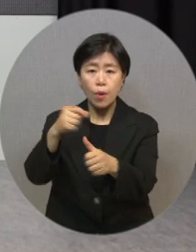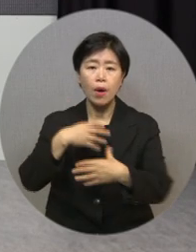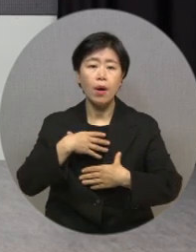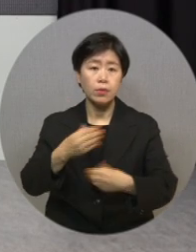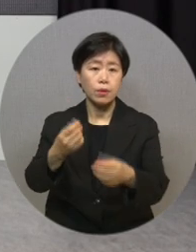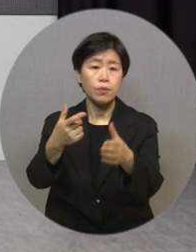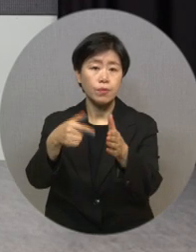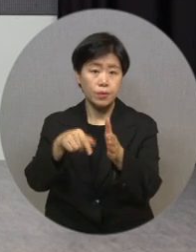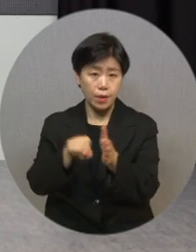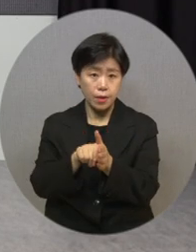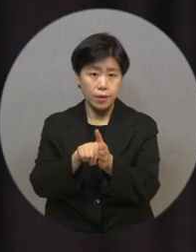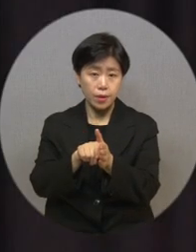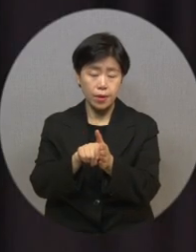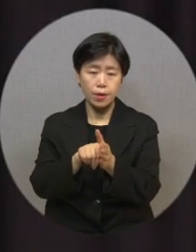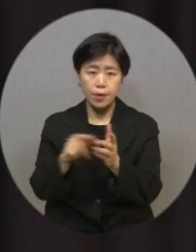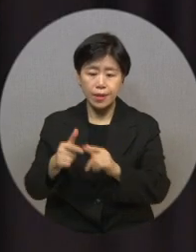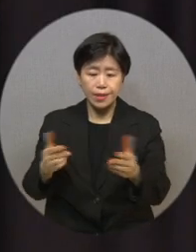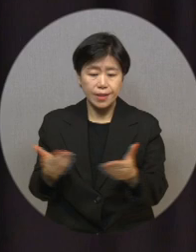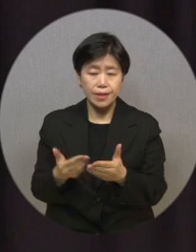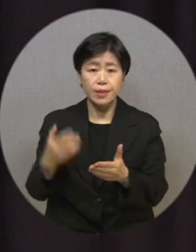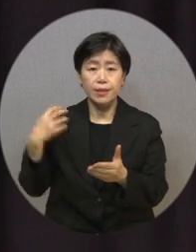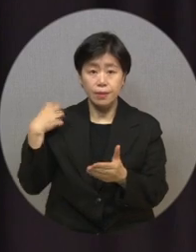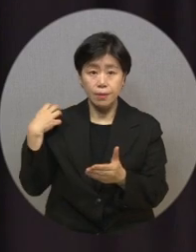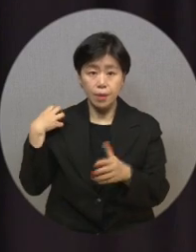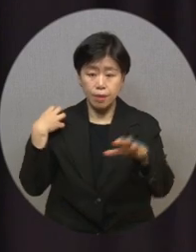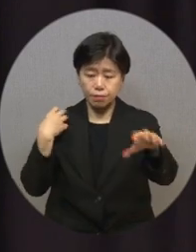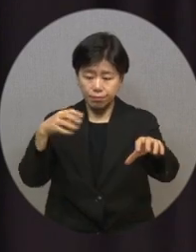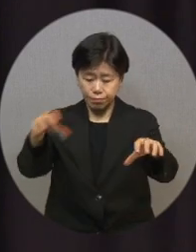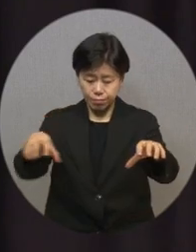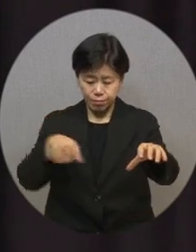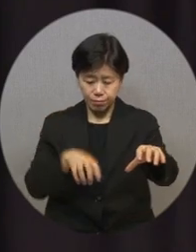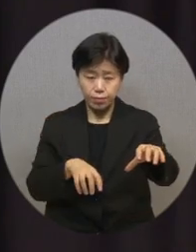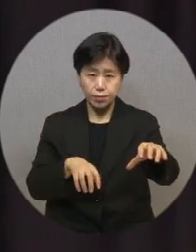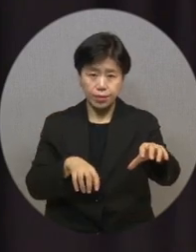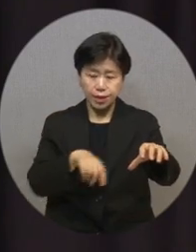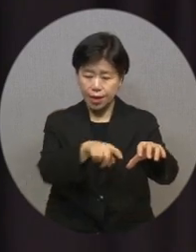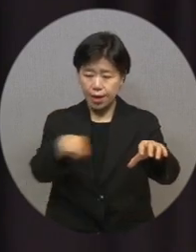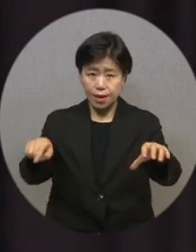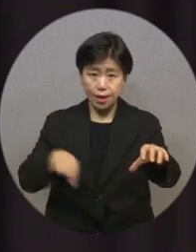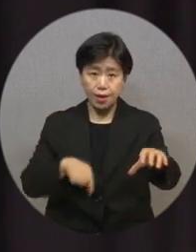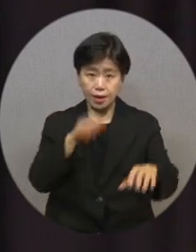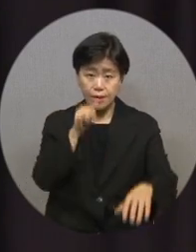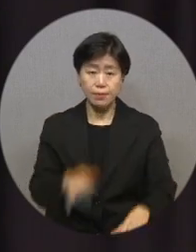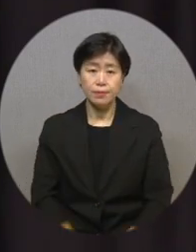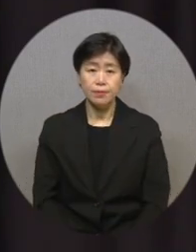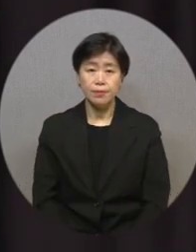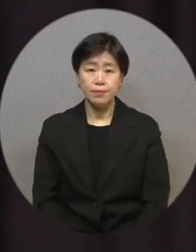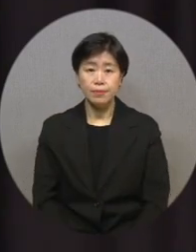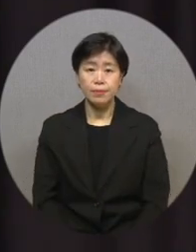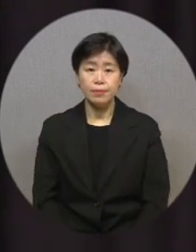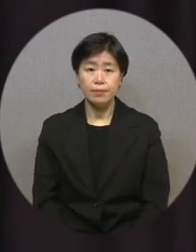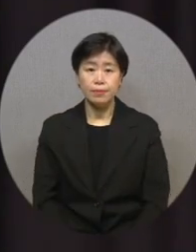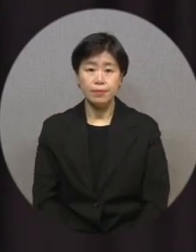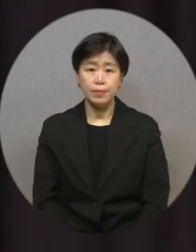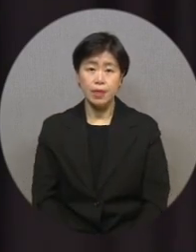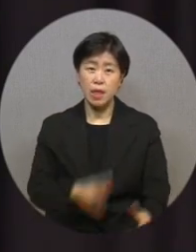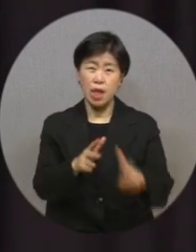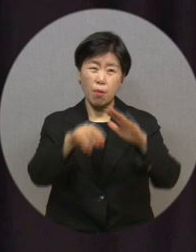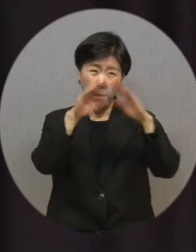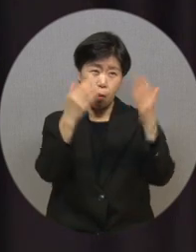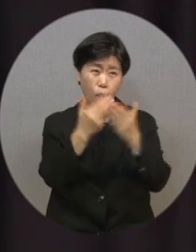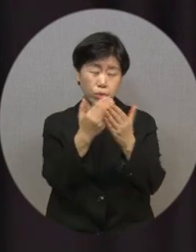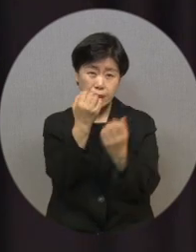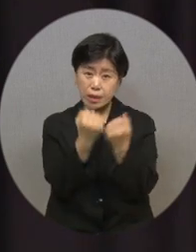크게 세 파트로 구성돼서 운영되고 있습니다 아마 이제 조금 더어 자세히 설명 드리려면 사업을 다 설명을 드려야 되기